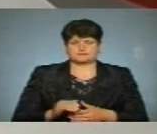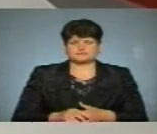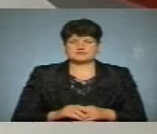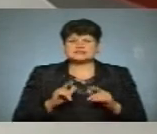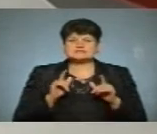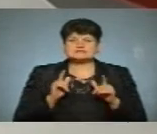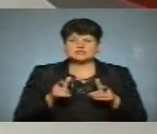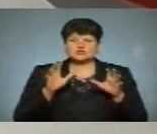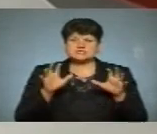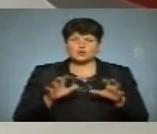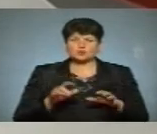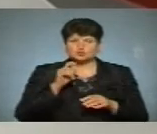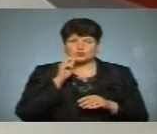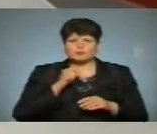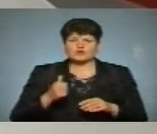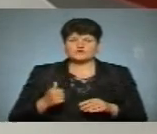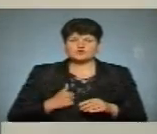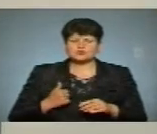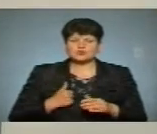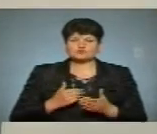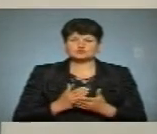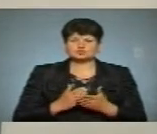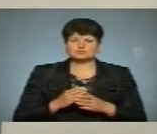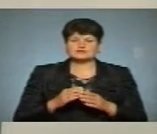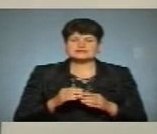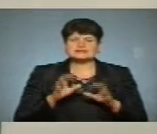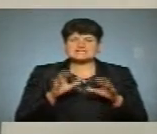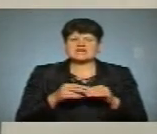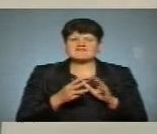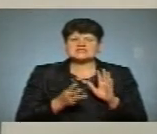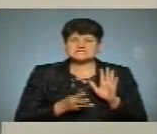Згідно з закону України про військовий обов'язок військову службу, стаття 18,